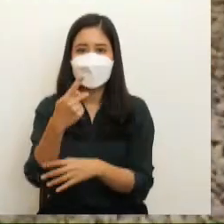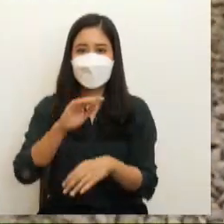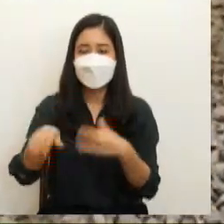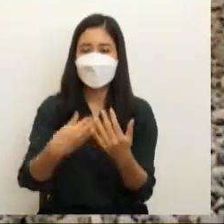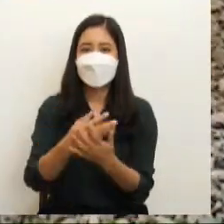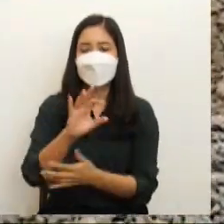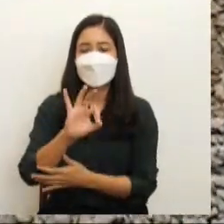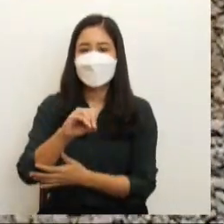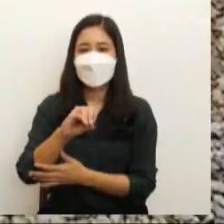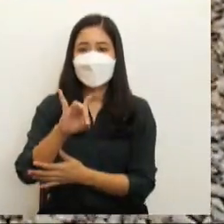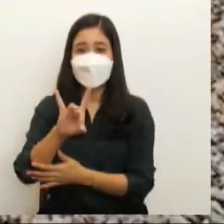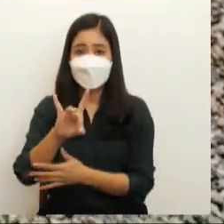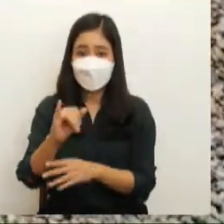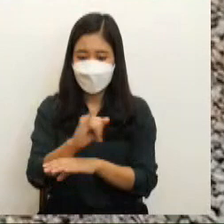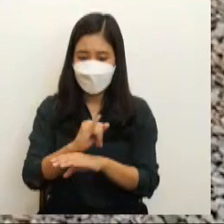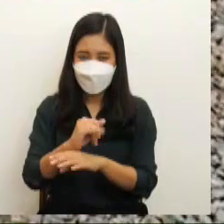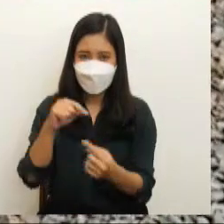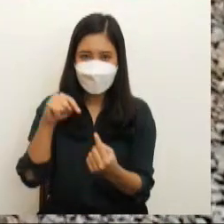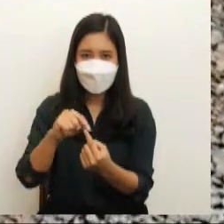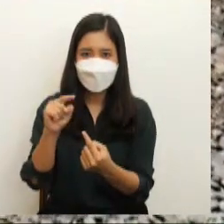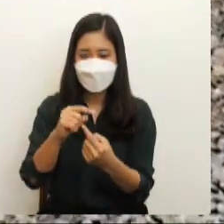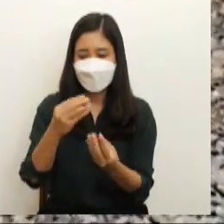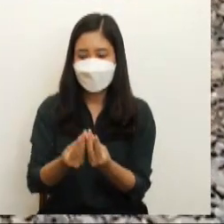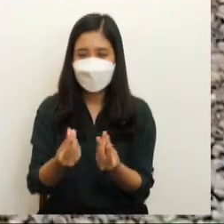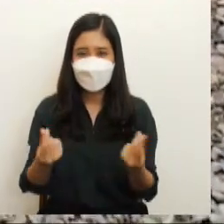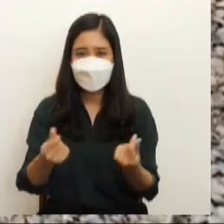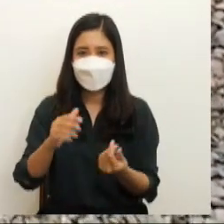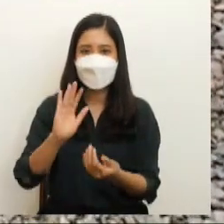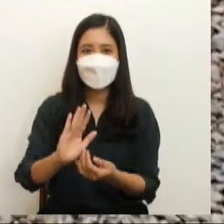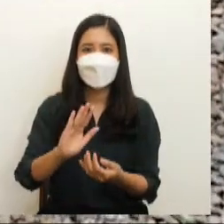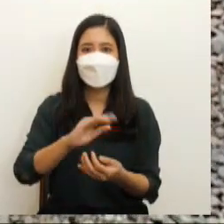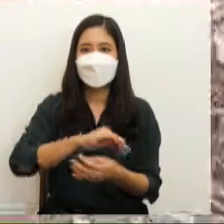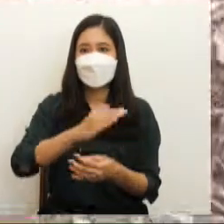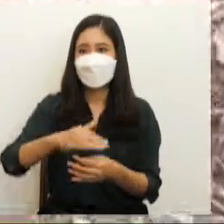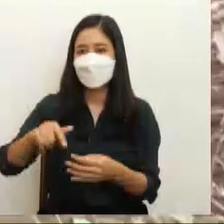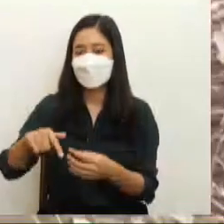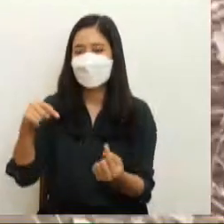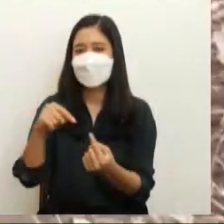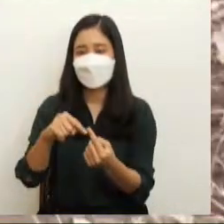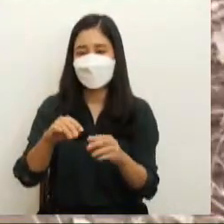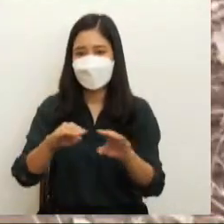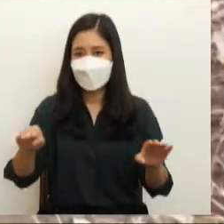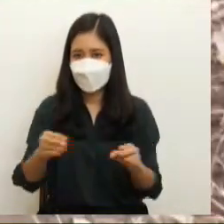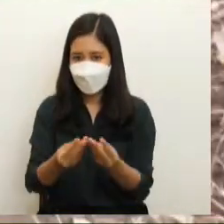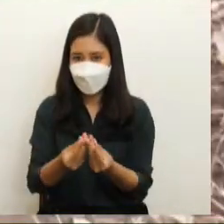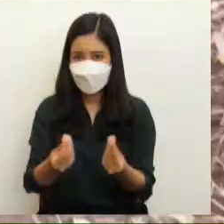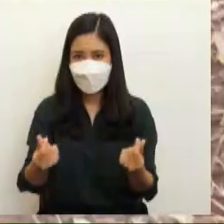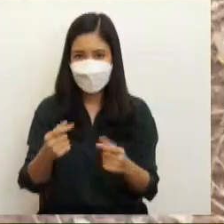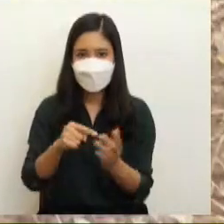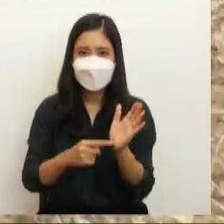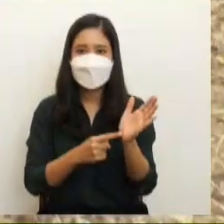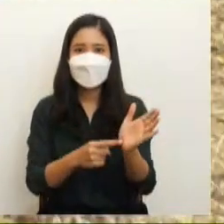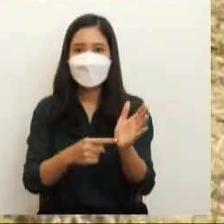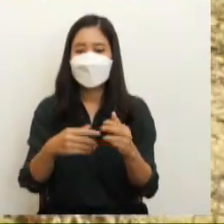ไร่ซึ่งอยู่ในเขตพื้นที่ป่าเพื่อเศรษฐกิจโซน E ป่าขุนวังแปลงที่1และได้ดำเนินการก่อสร้างอ่าง